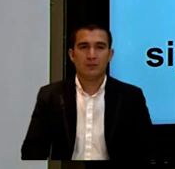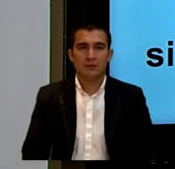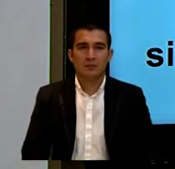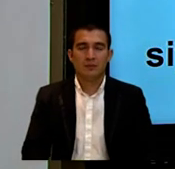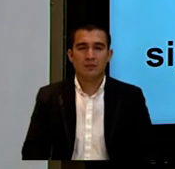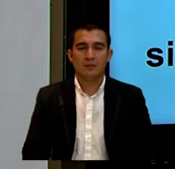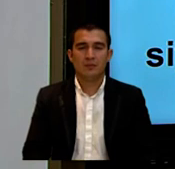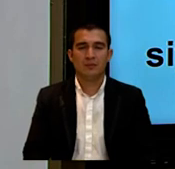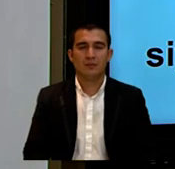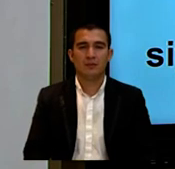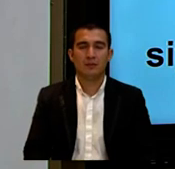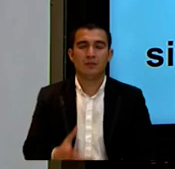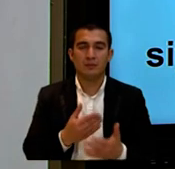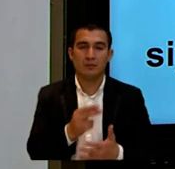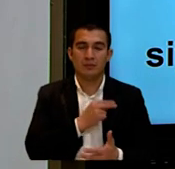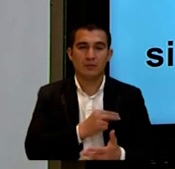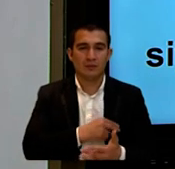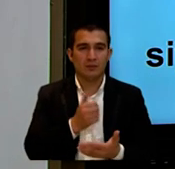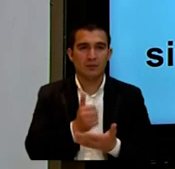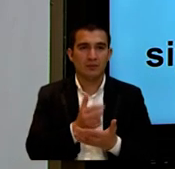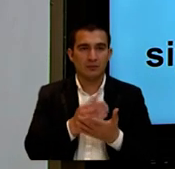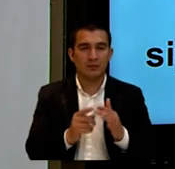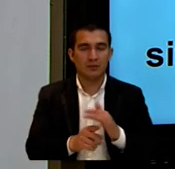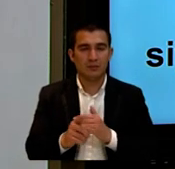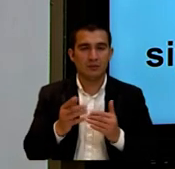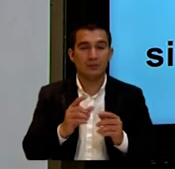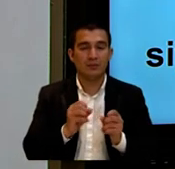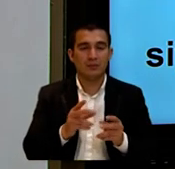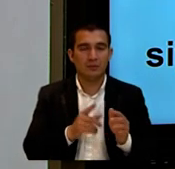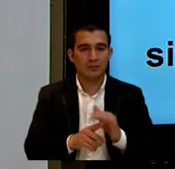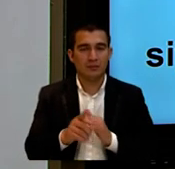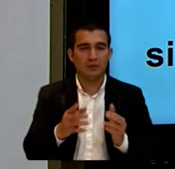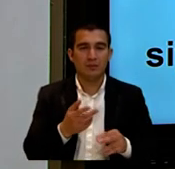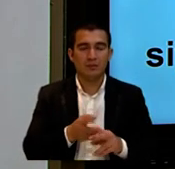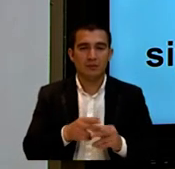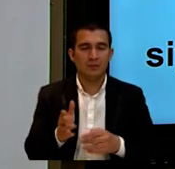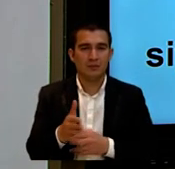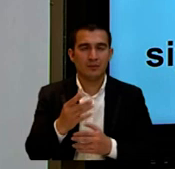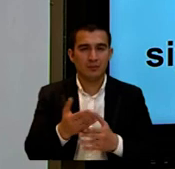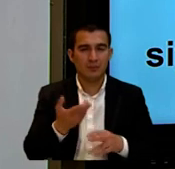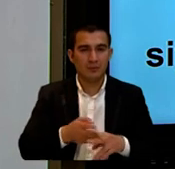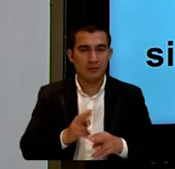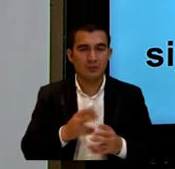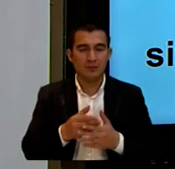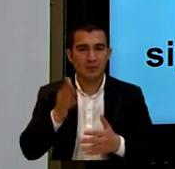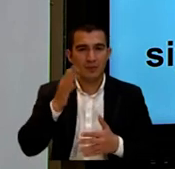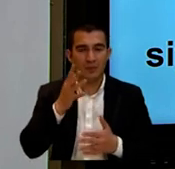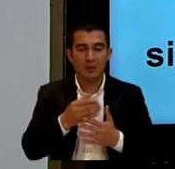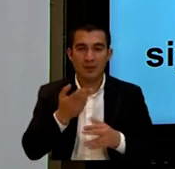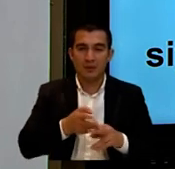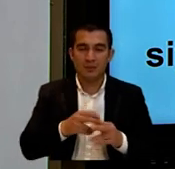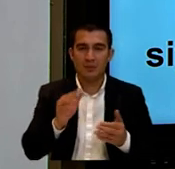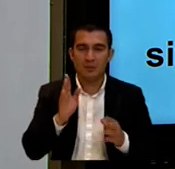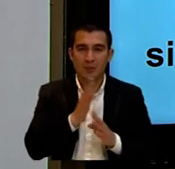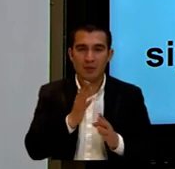әне үшінің барыш тартіпігі келамыз. Біріншісі, балық, суда ва құрғылықта яшоучылар,